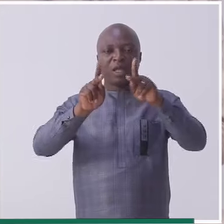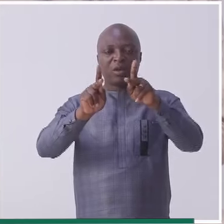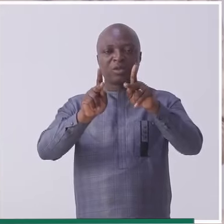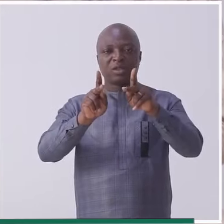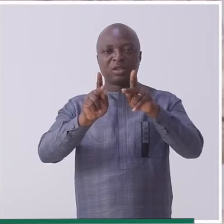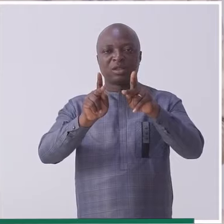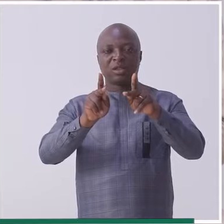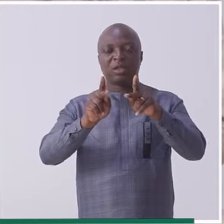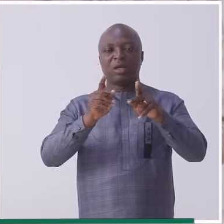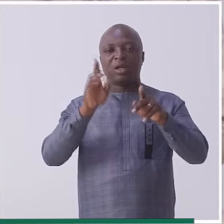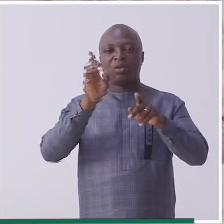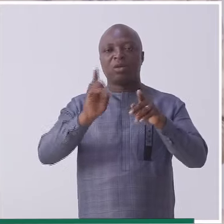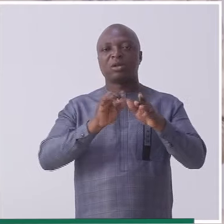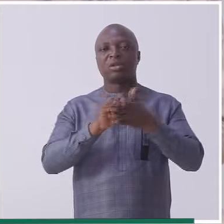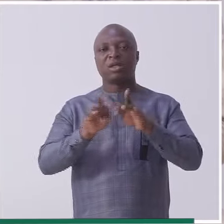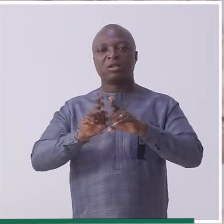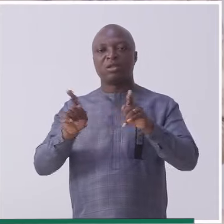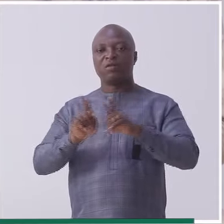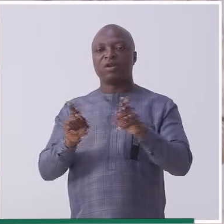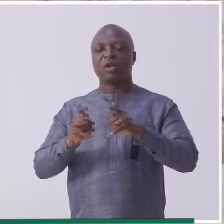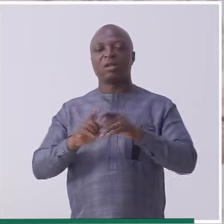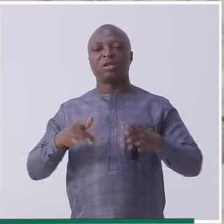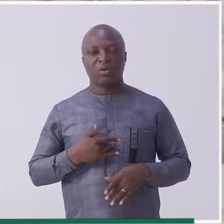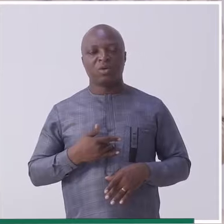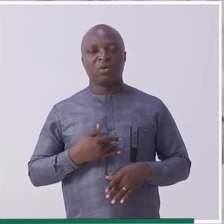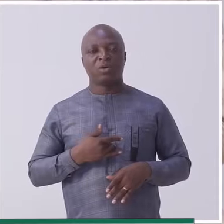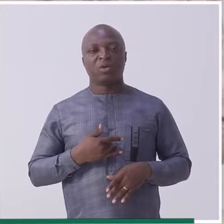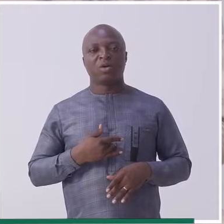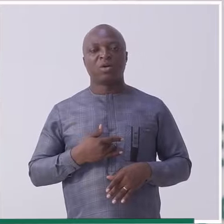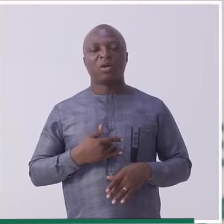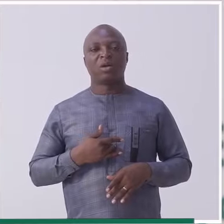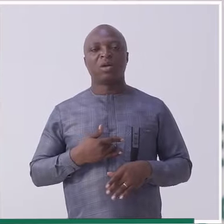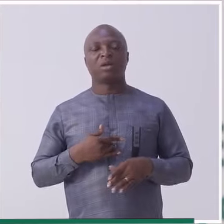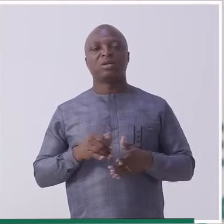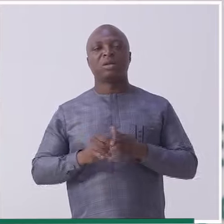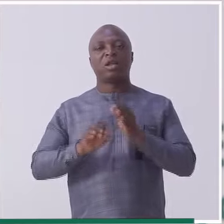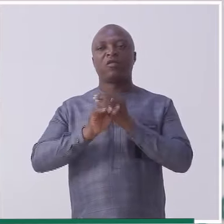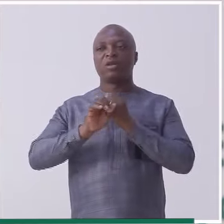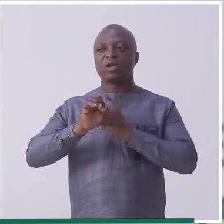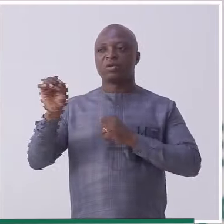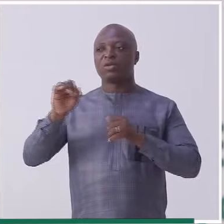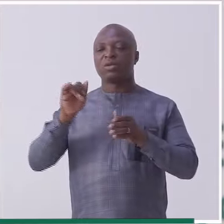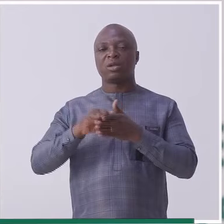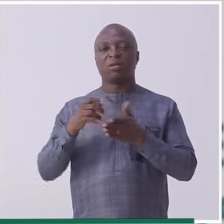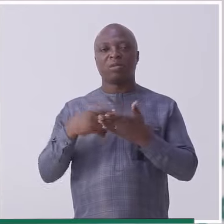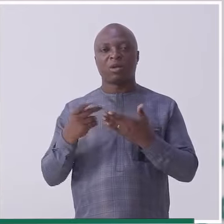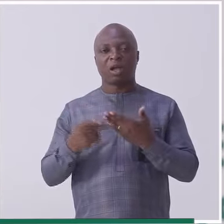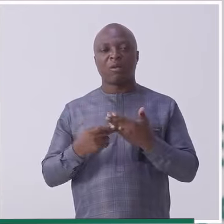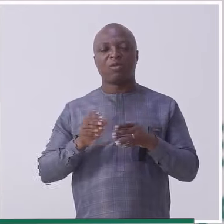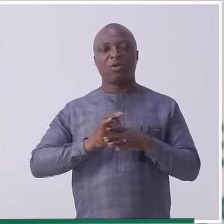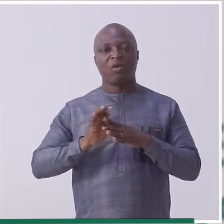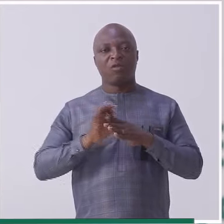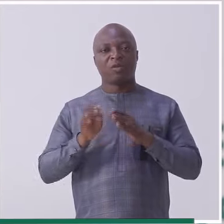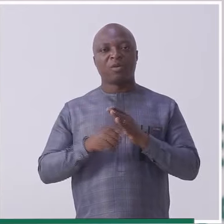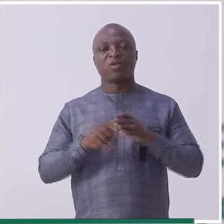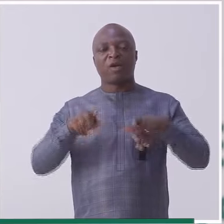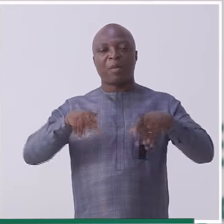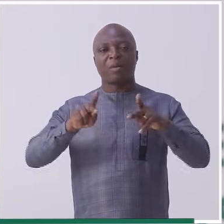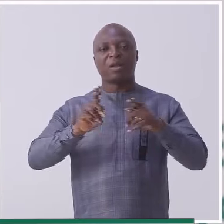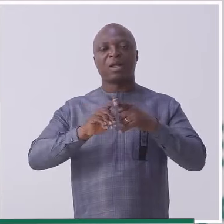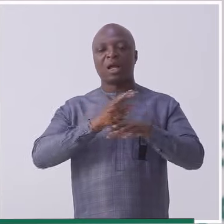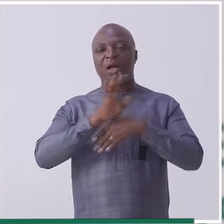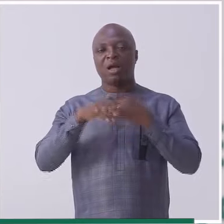pédagogique et donc ces différentes sensibilisations, la ventilation de ces modules de formation va permettre